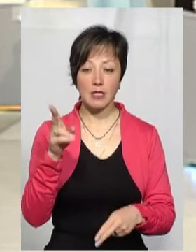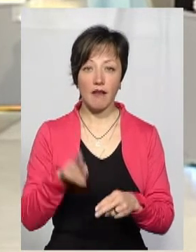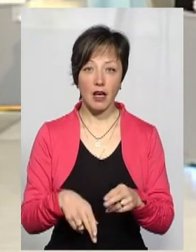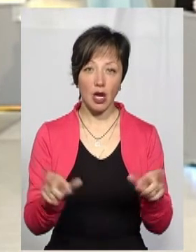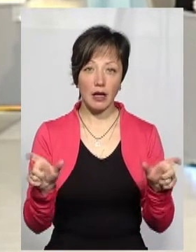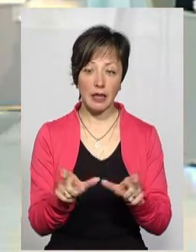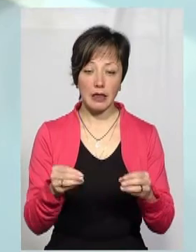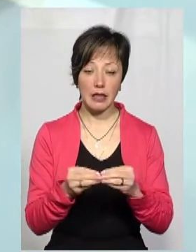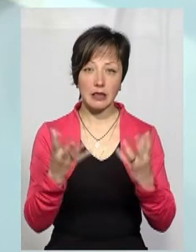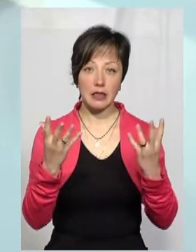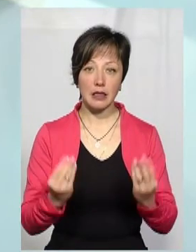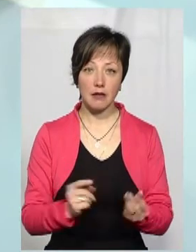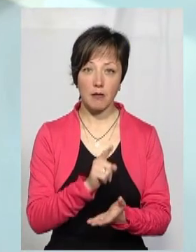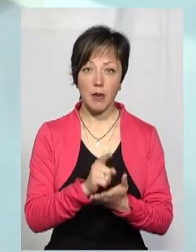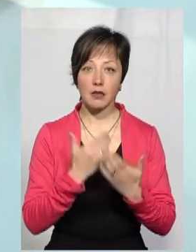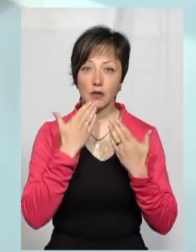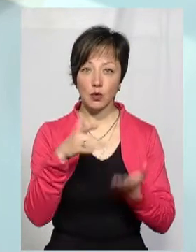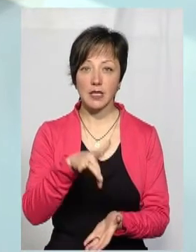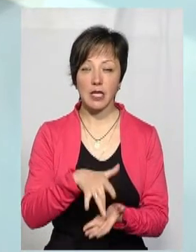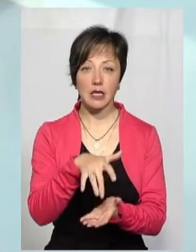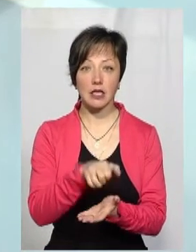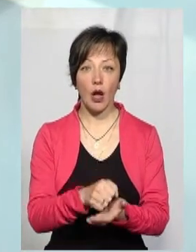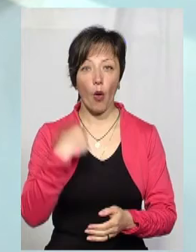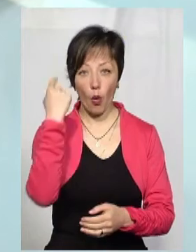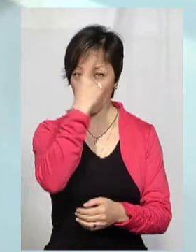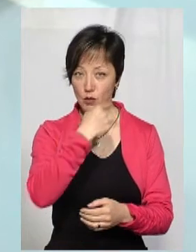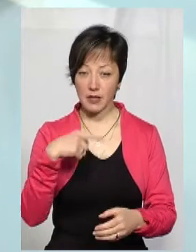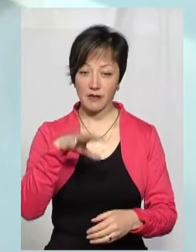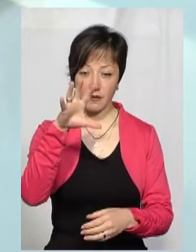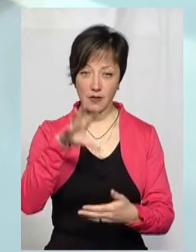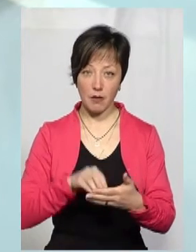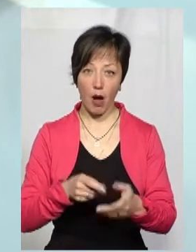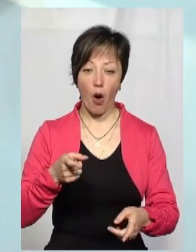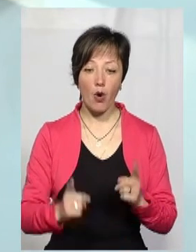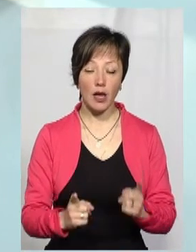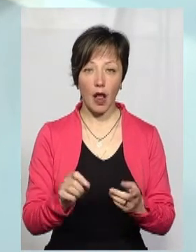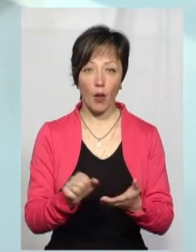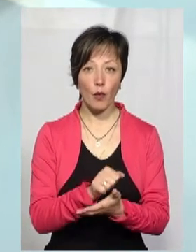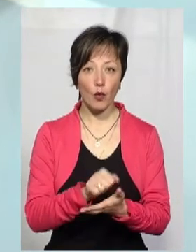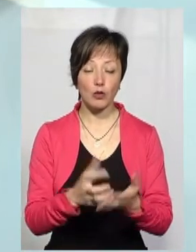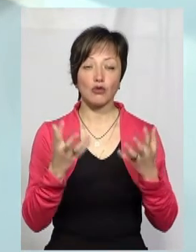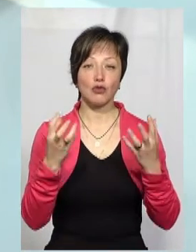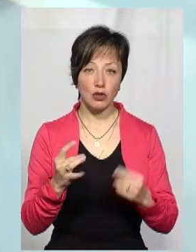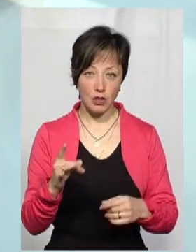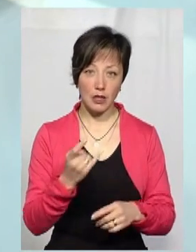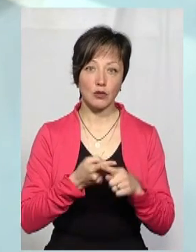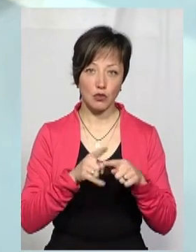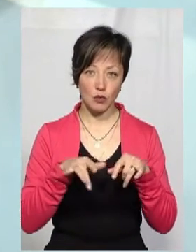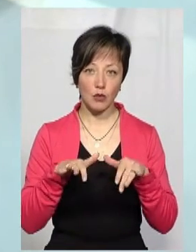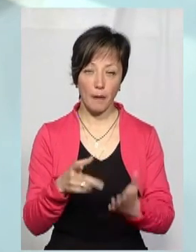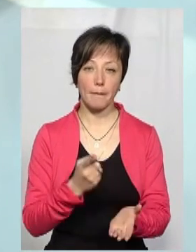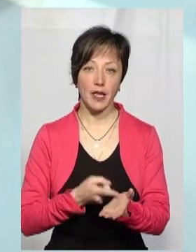карантину в 10-денний термін має звернутися в центр зайнятості особисто всіма оригіналами документів, тому прийдеться ще раз цю процедуру